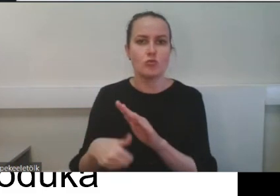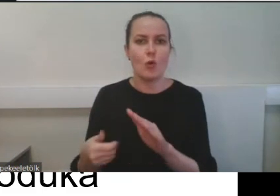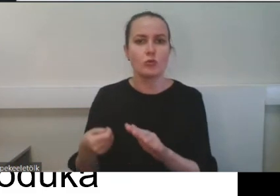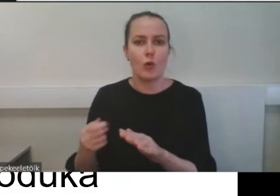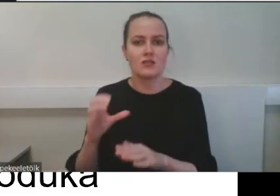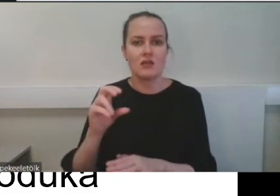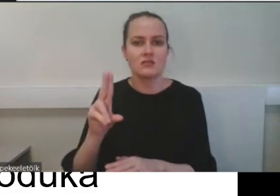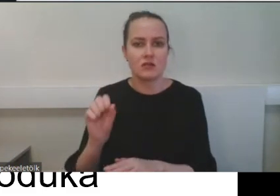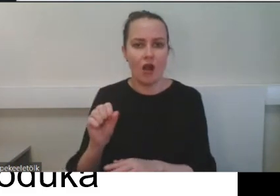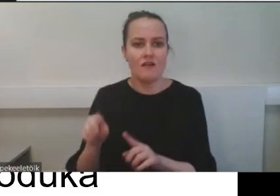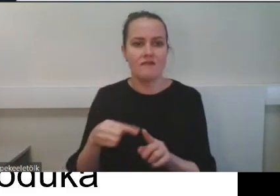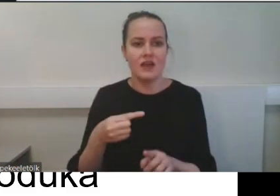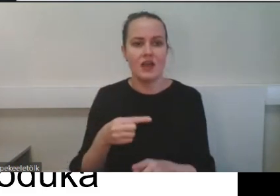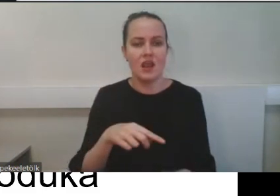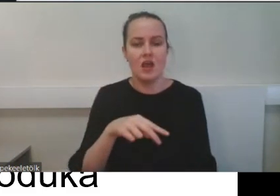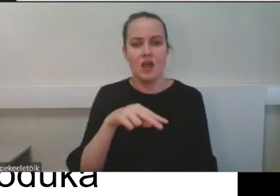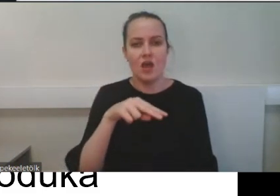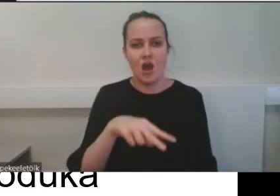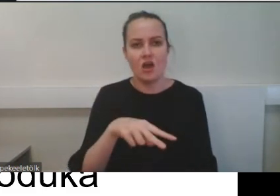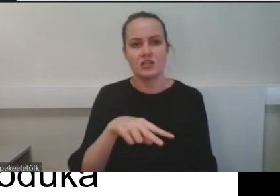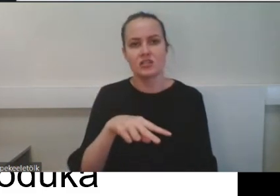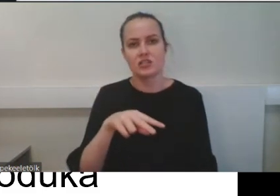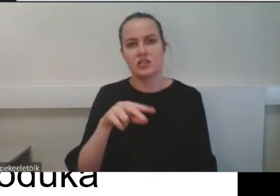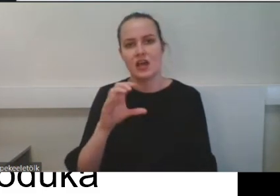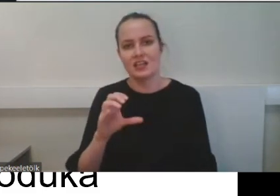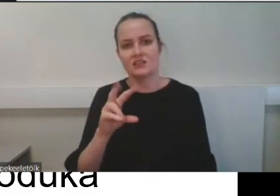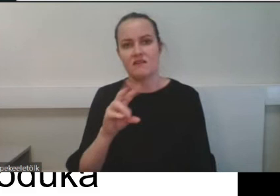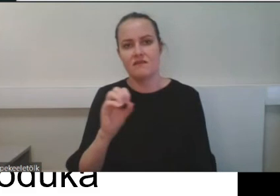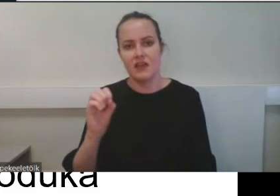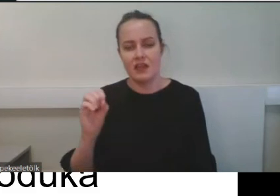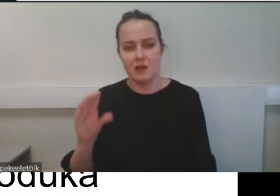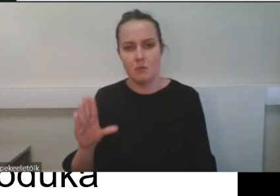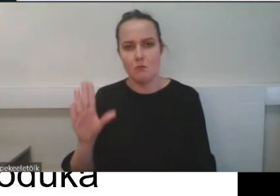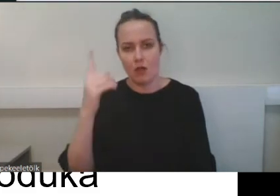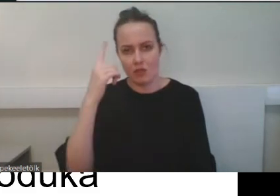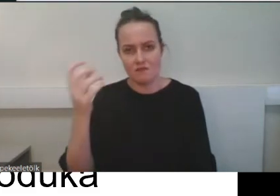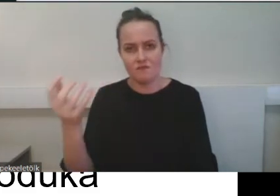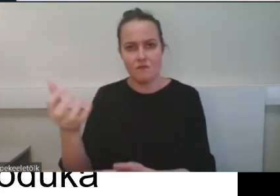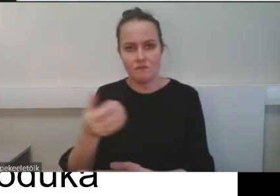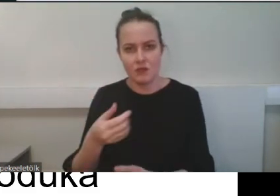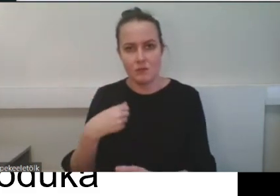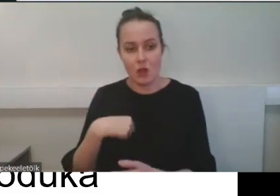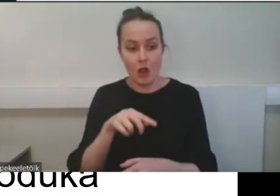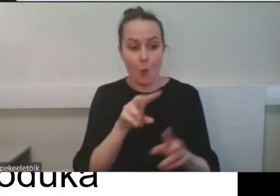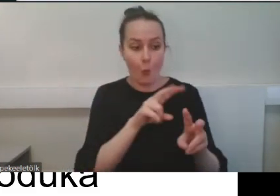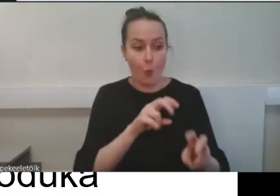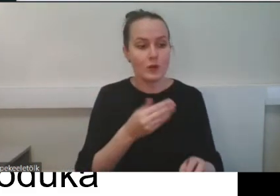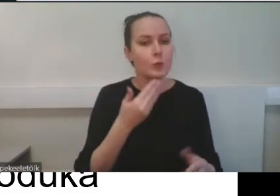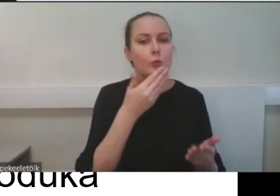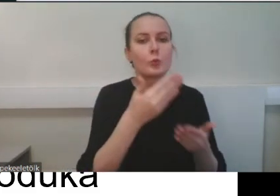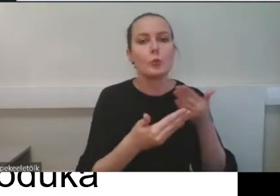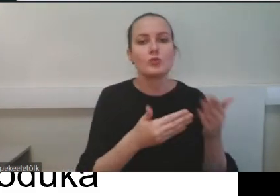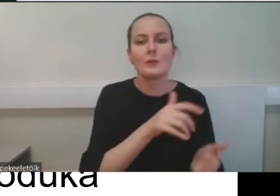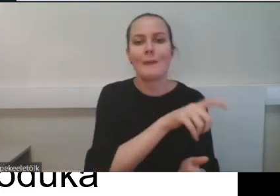vahel. Ja muud huvitavad tegurid, mis siis tegelikult näitavad ka ikkagi seda, et